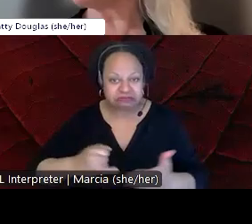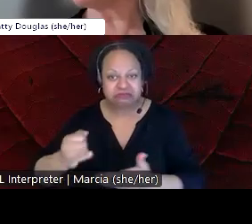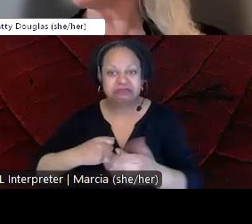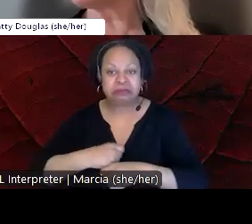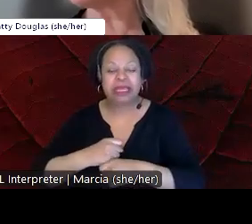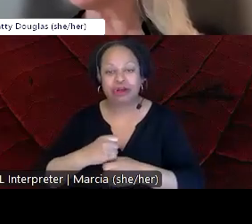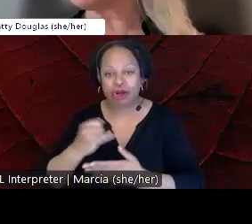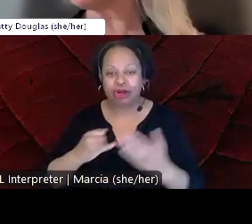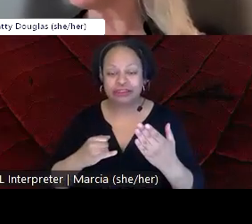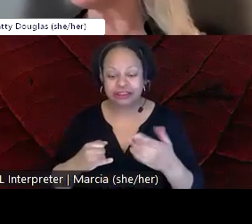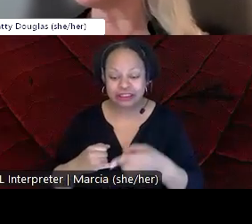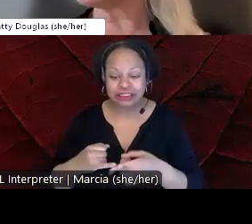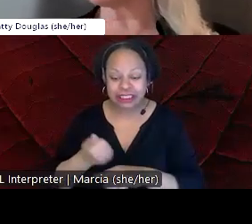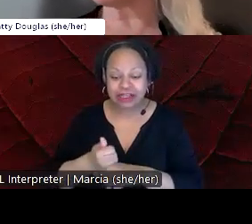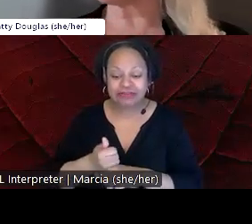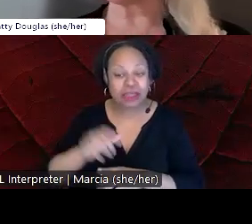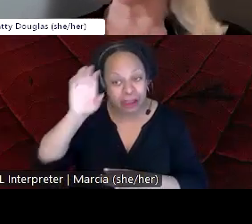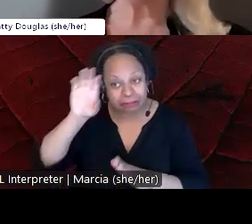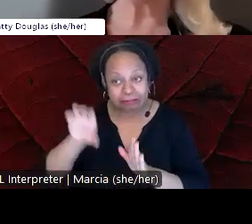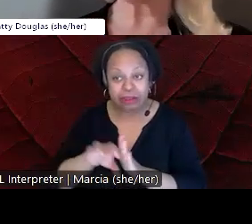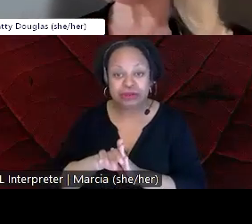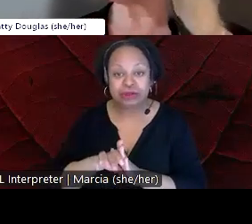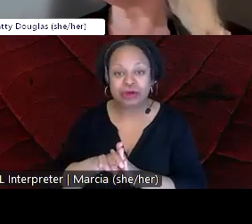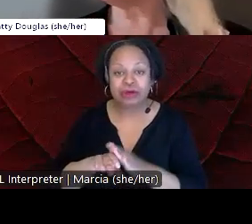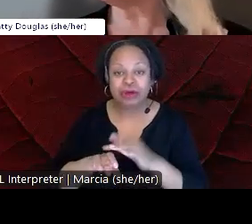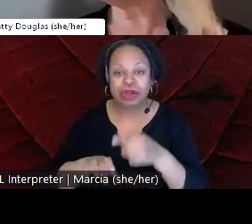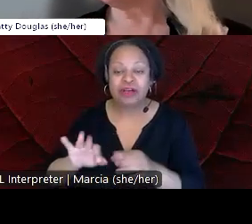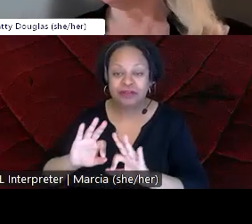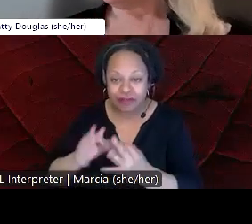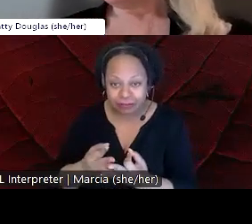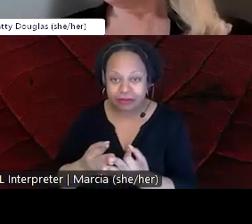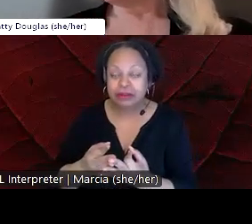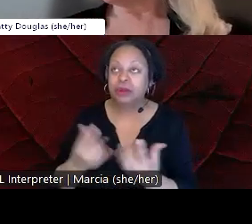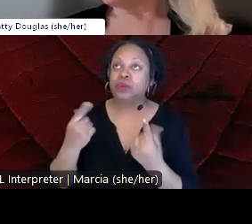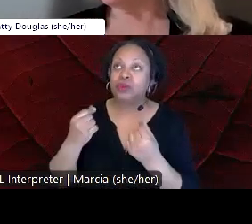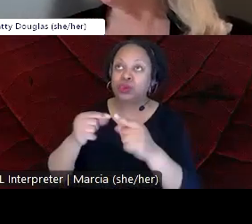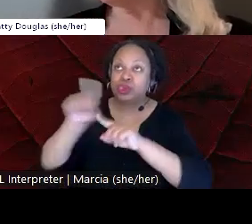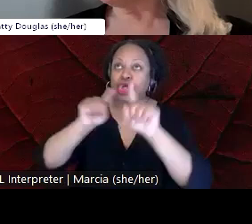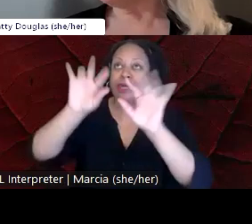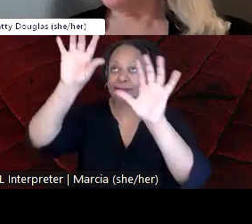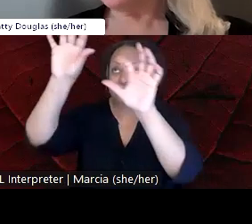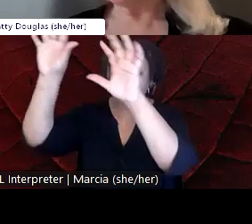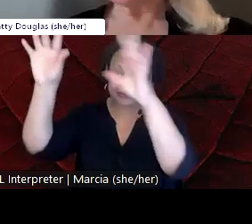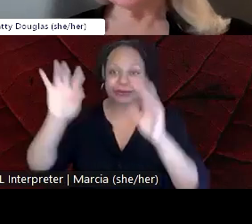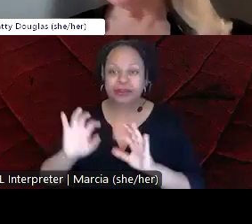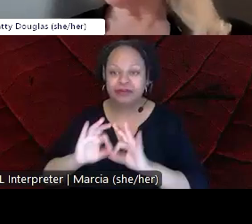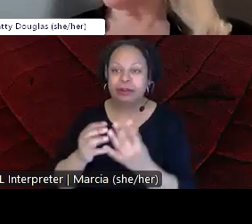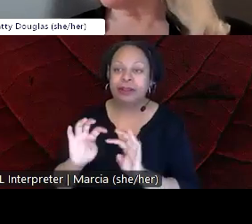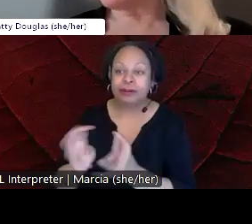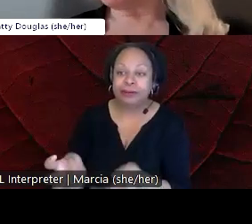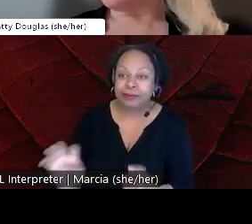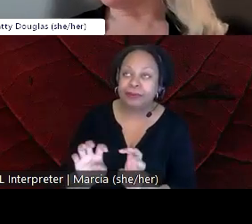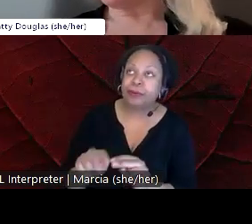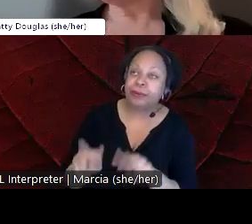pièce merveilleuse. Ça montre un nénuphar avec une famille qui observe les étoiles. À l'arrière-plan, on aperçoit un loup et une